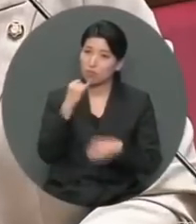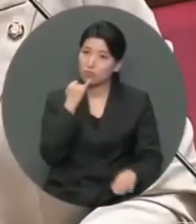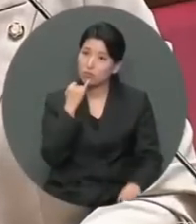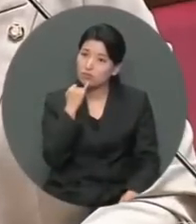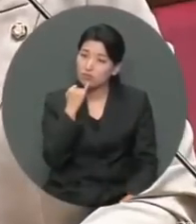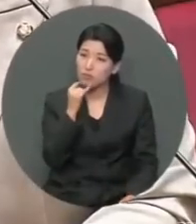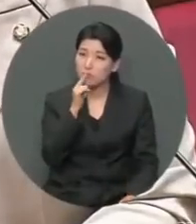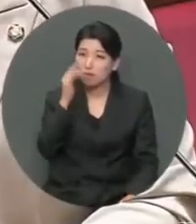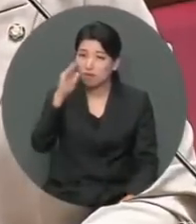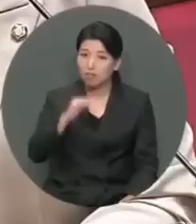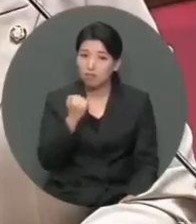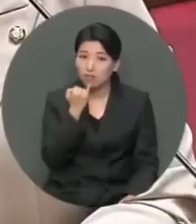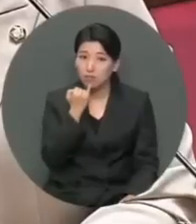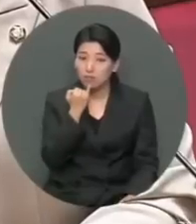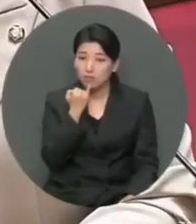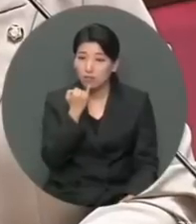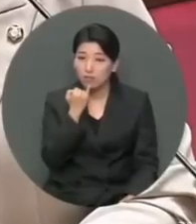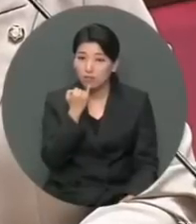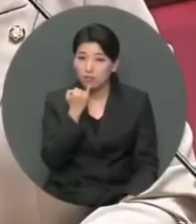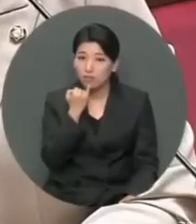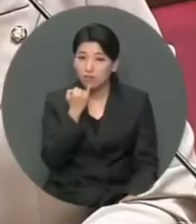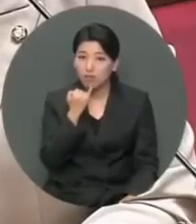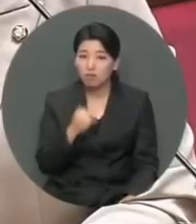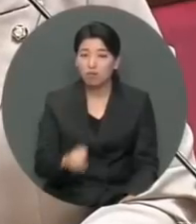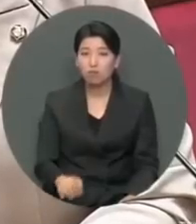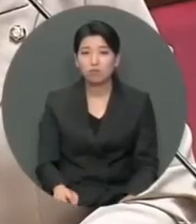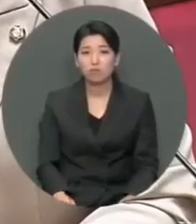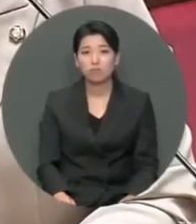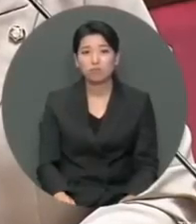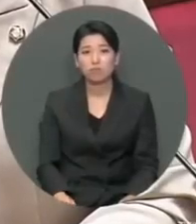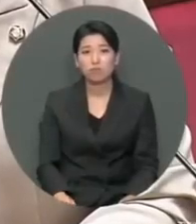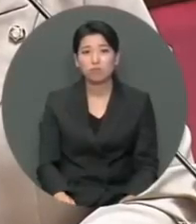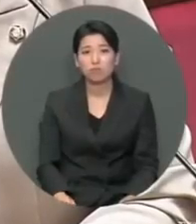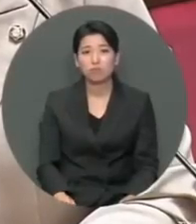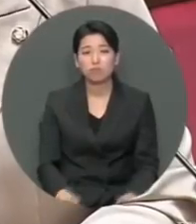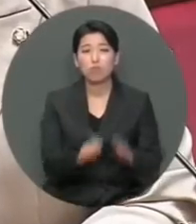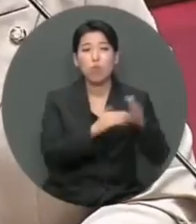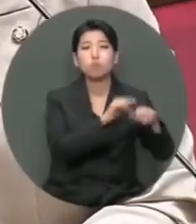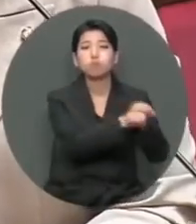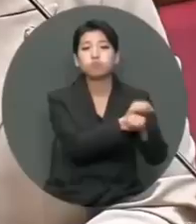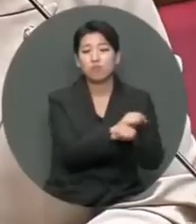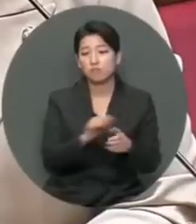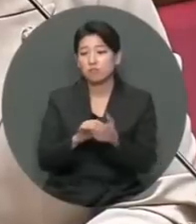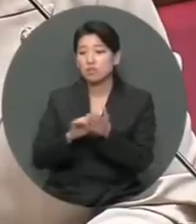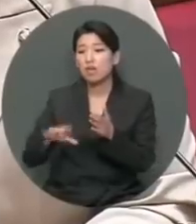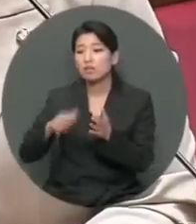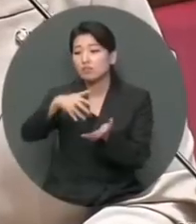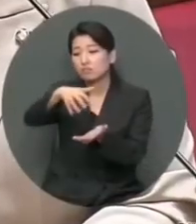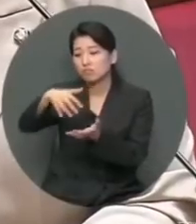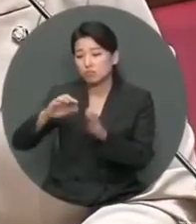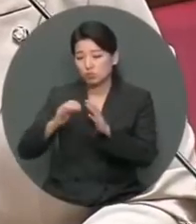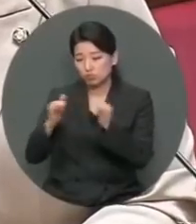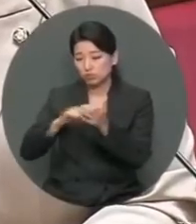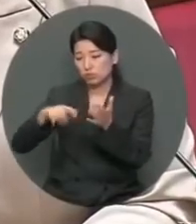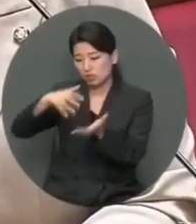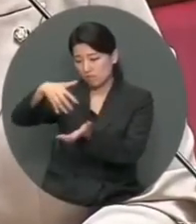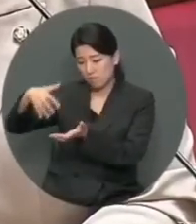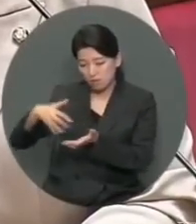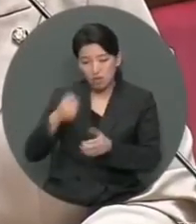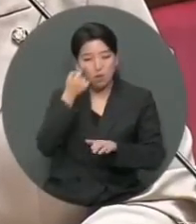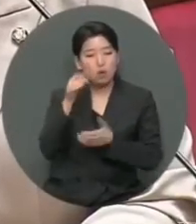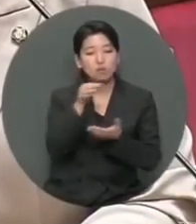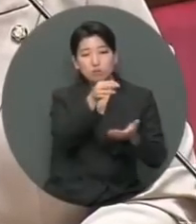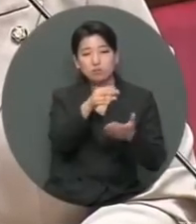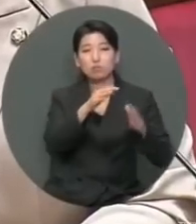하면은 온갖 몇만 명의 이제 세금으로 월급 받는 공무원들이 이런 식으로 얘기한다 이렇게 생각하면은